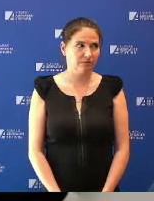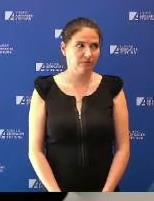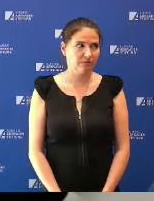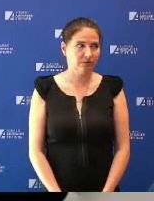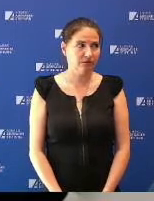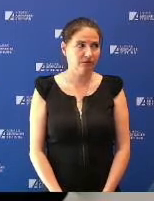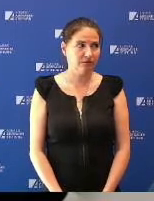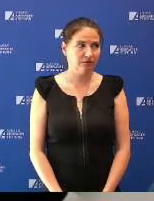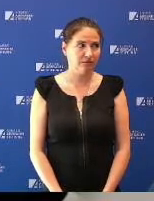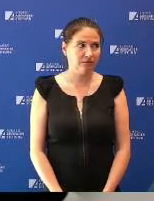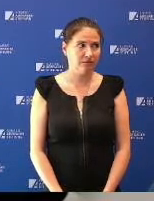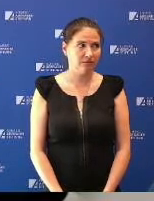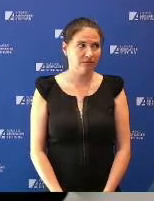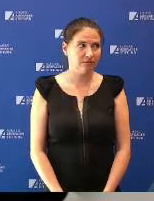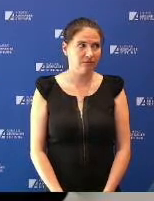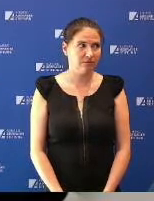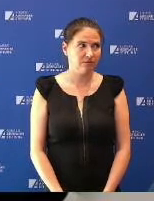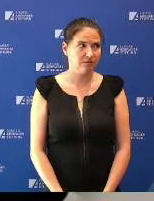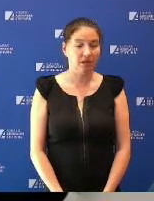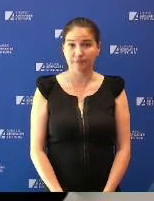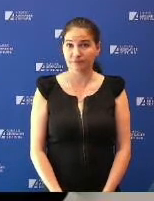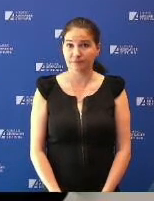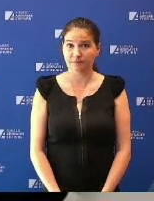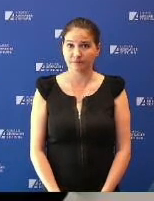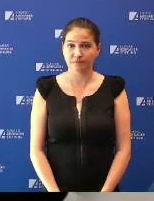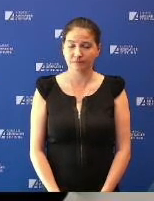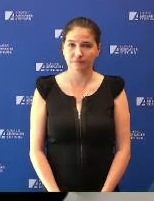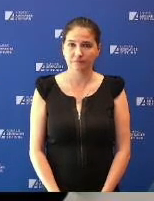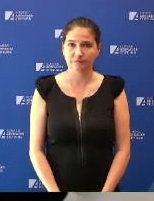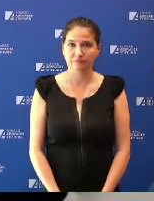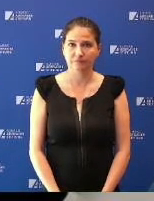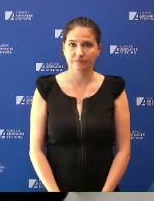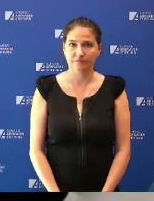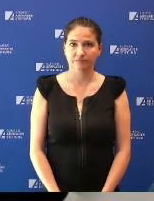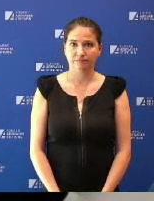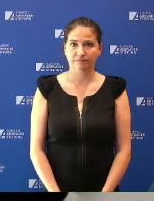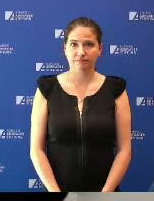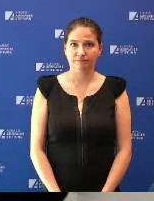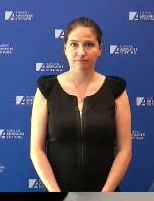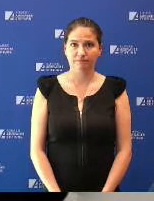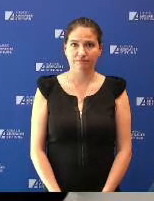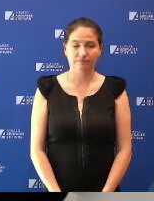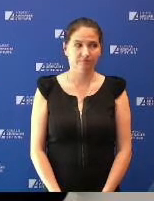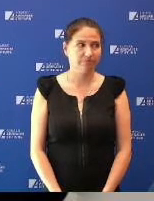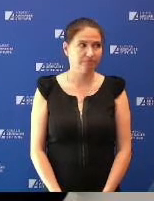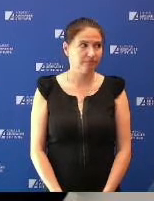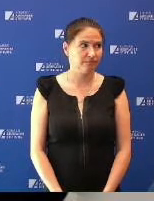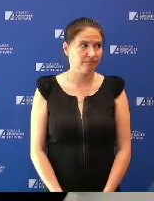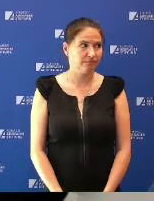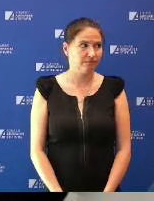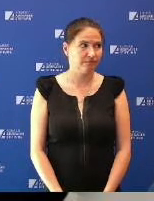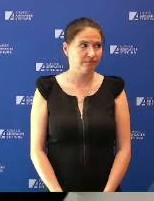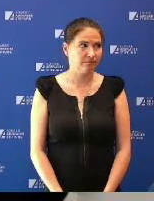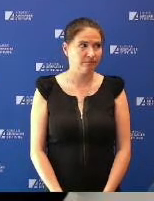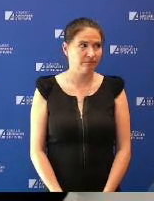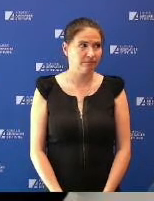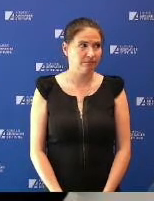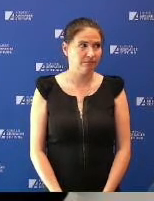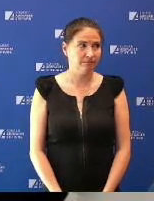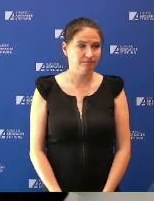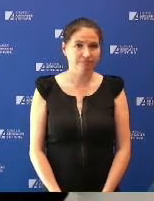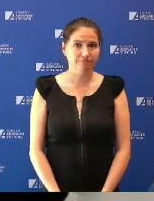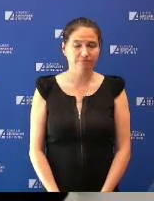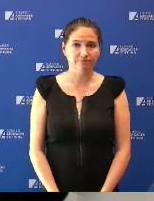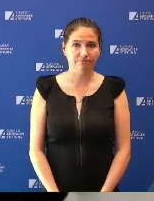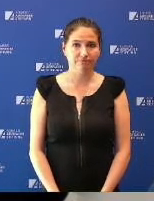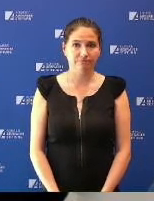bekommen. Und inwieweit ist Singapur ja eine Plattform für diese Entwicklung? Wir haben ein Programm zur Entwicklung